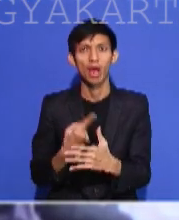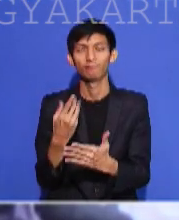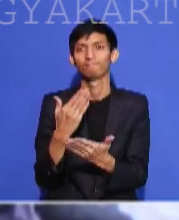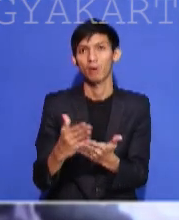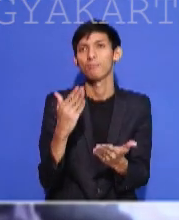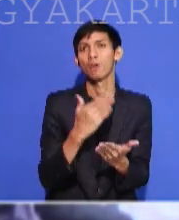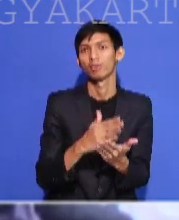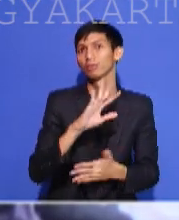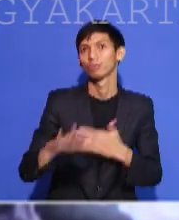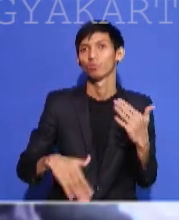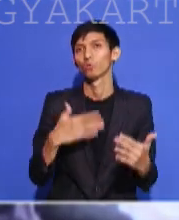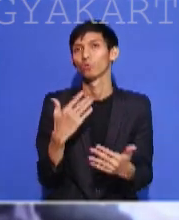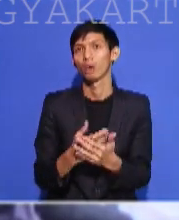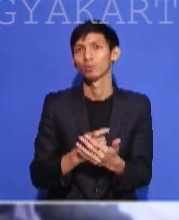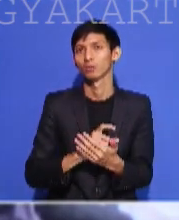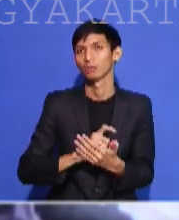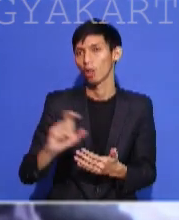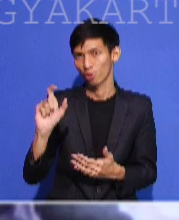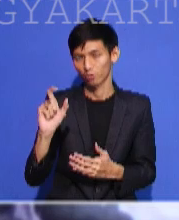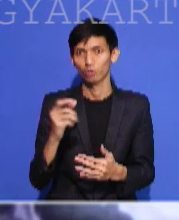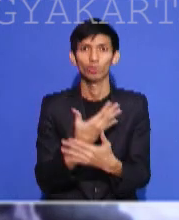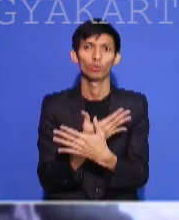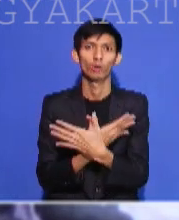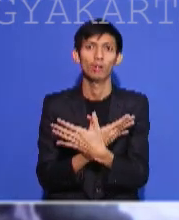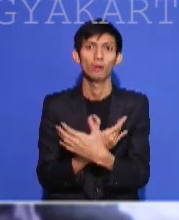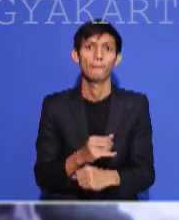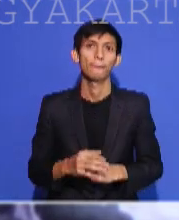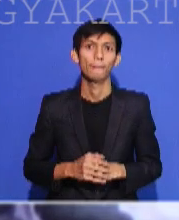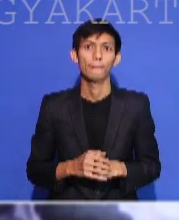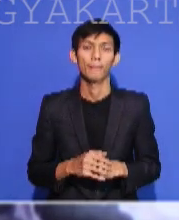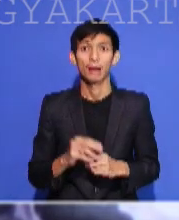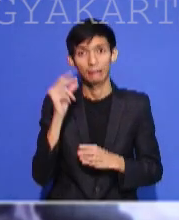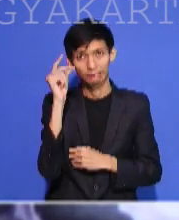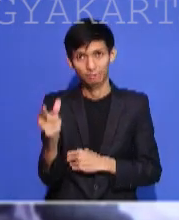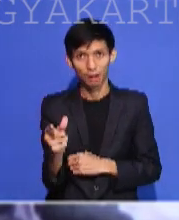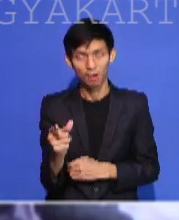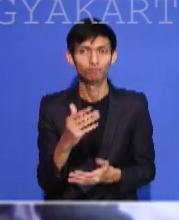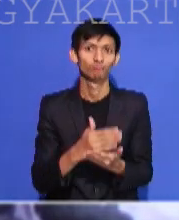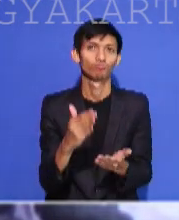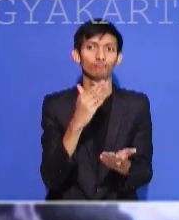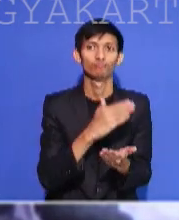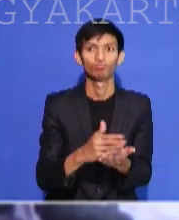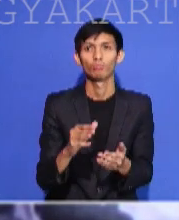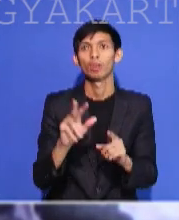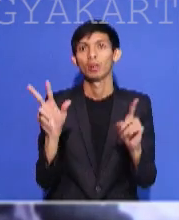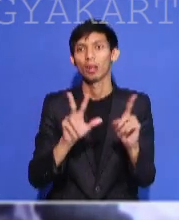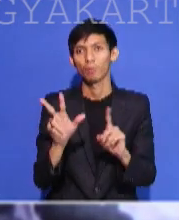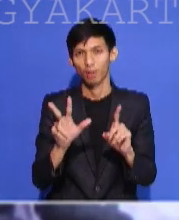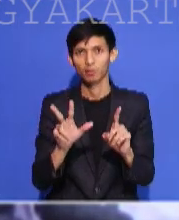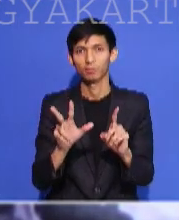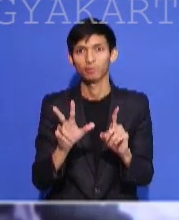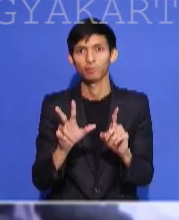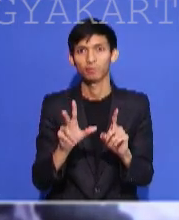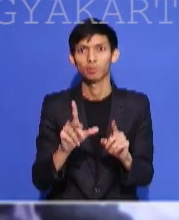ke seluruh Kapanewon di Gunung Kidul. Rencananya pelaksanaan distribusi logistik ke 18 Kapanewon ini dapat diselesaikan